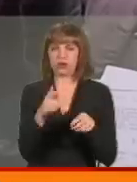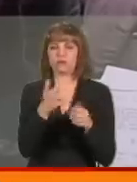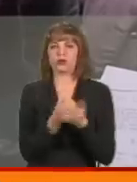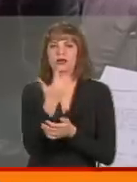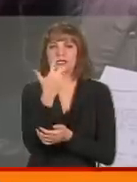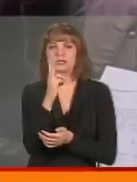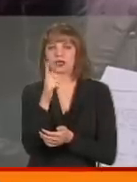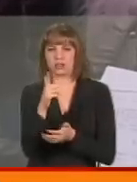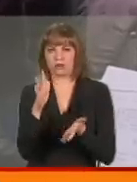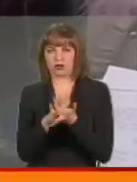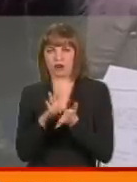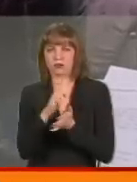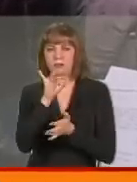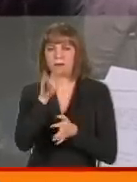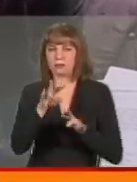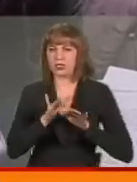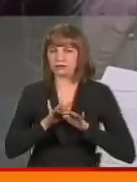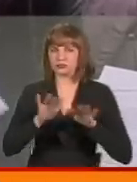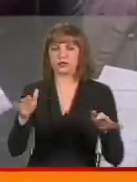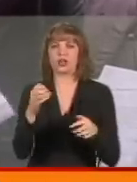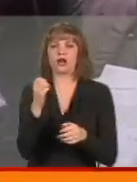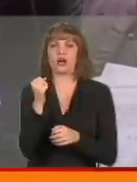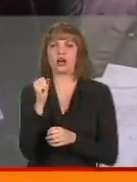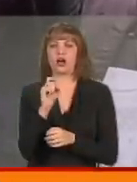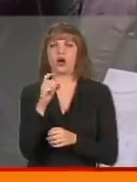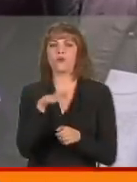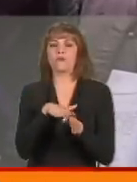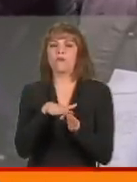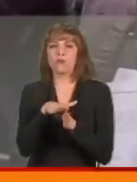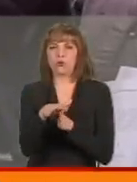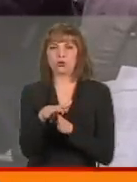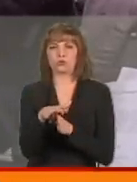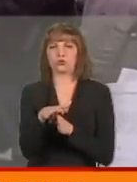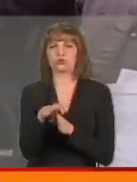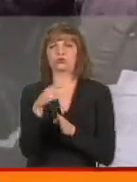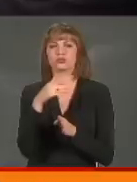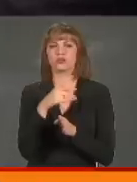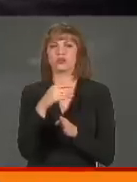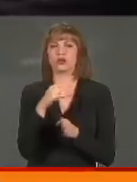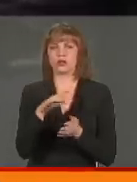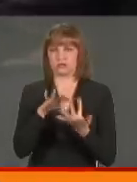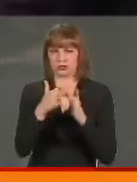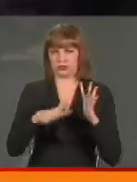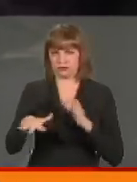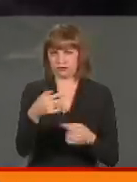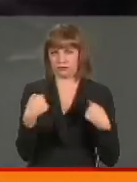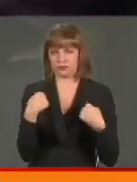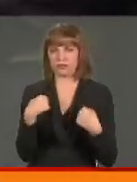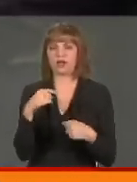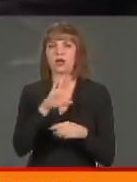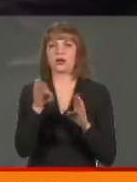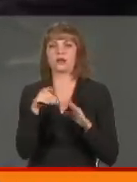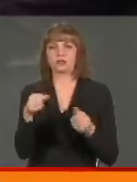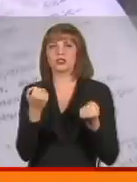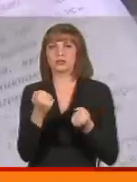300 килограмм шлака. Пыль от этого шлака покрывает полностью все подгорцы. Під дощовиком пані Галина міцно